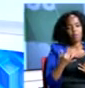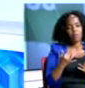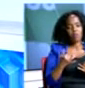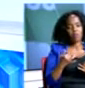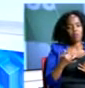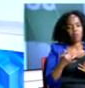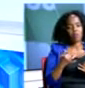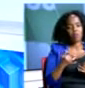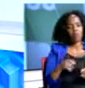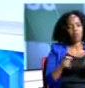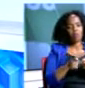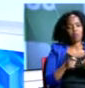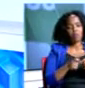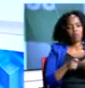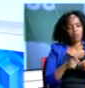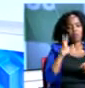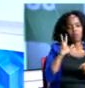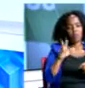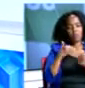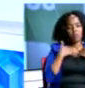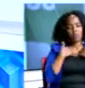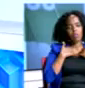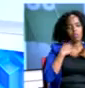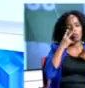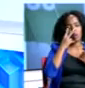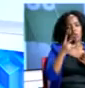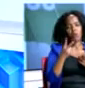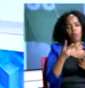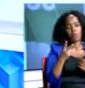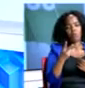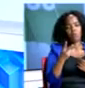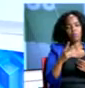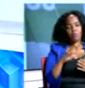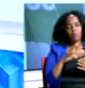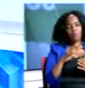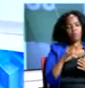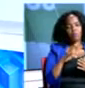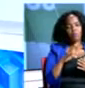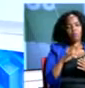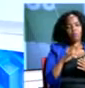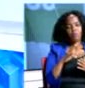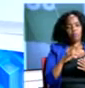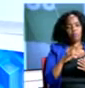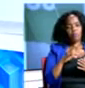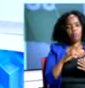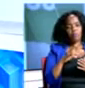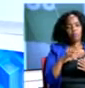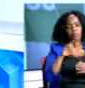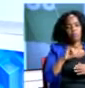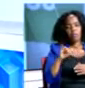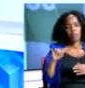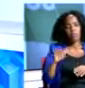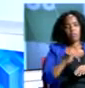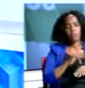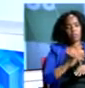gosa sadiitiin ilaallu like point outbreak continuous or propagating jedhu. Wanna akka